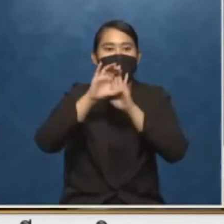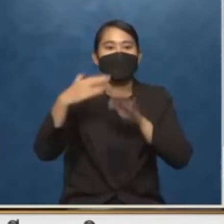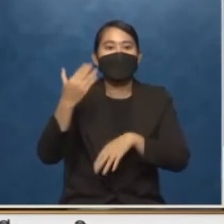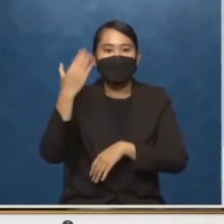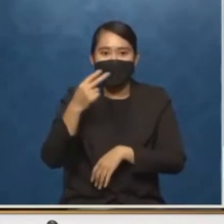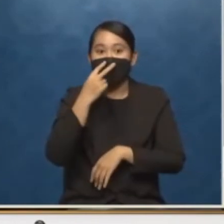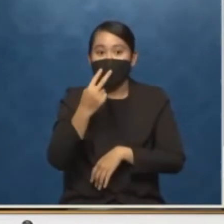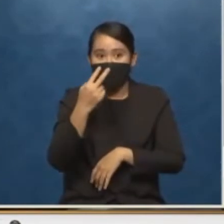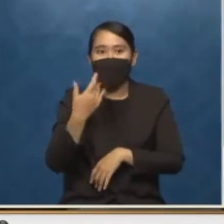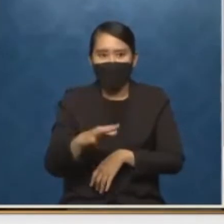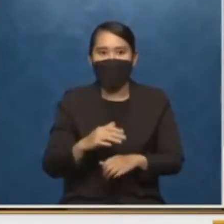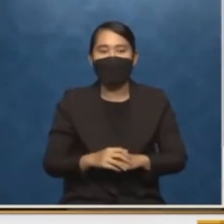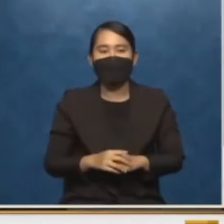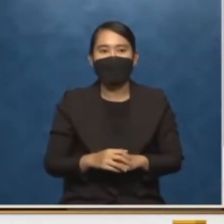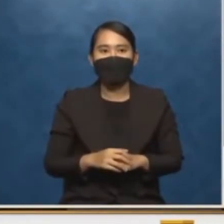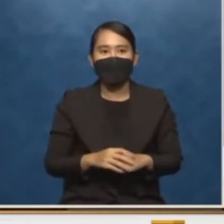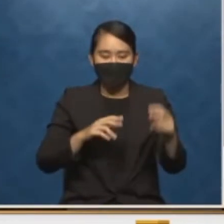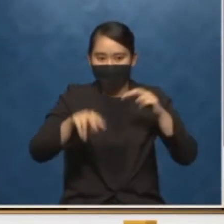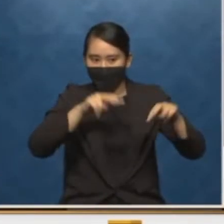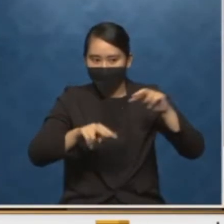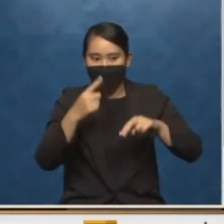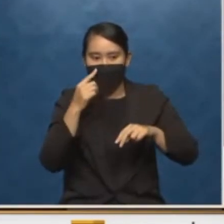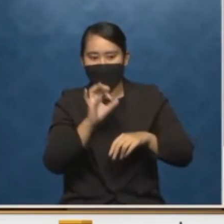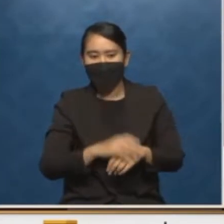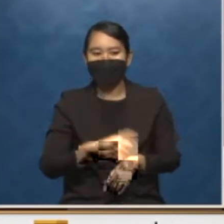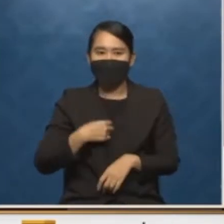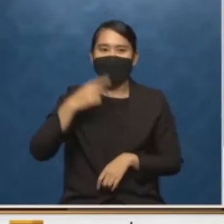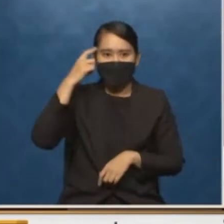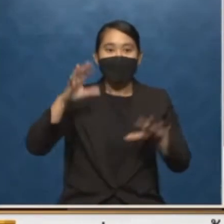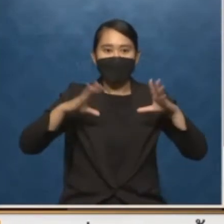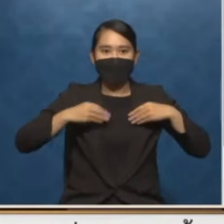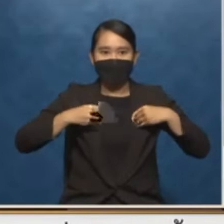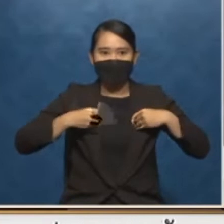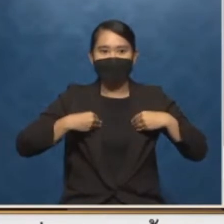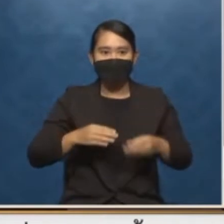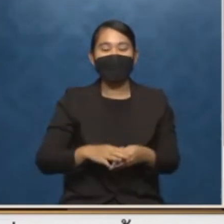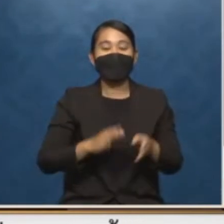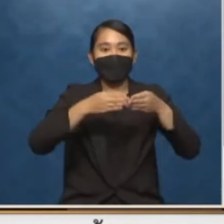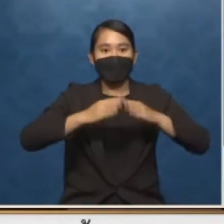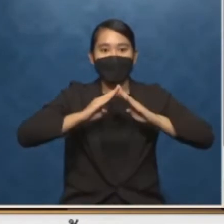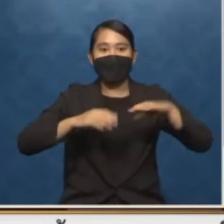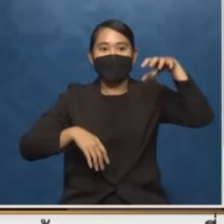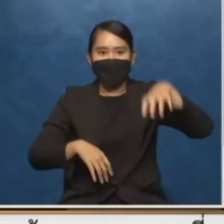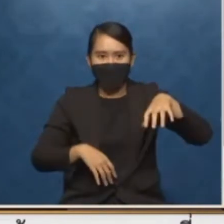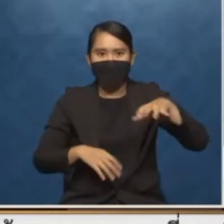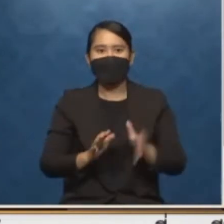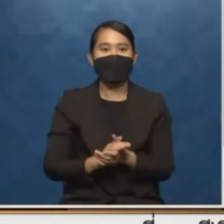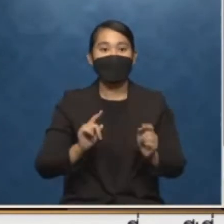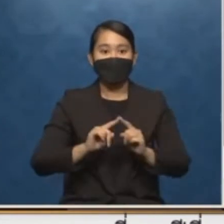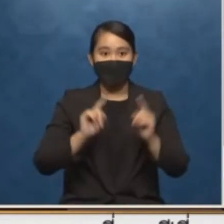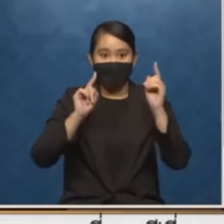แล้วเนี่ยผู้ตรวจไปดูว่าเห็นชอบเห็นดีด้วยที่จะตั้งตรงนี้แต่ว่าโอกาสของพี่น้อง